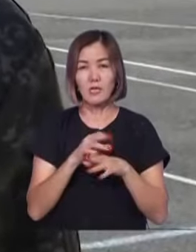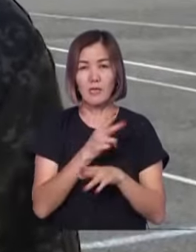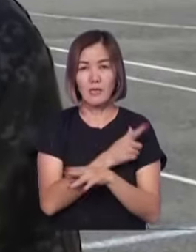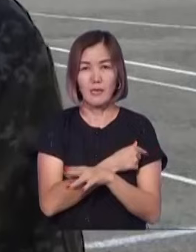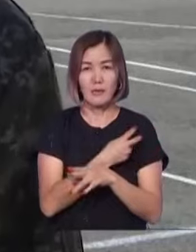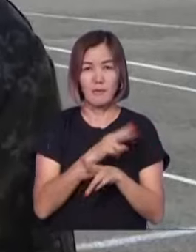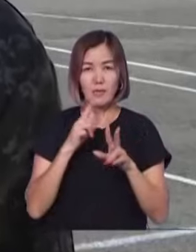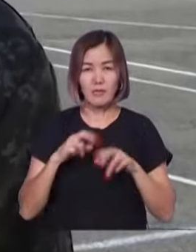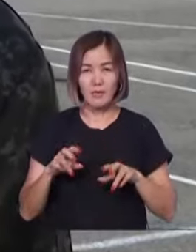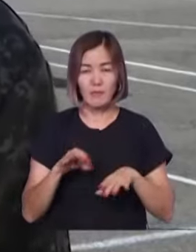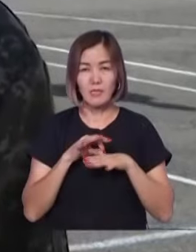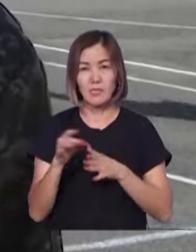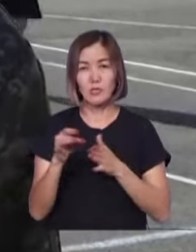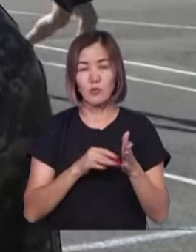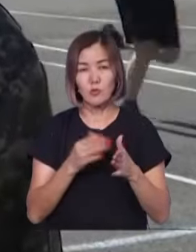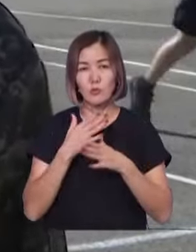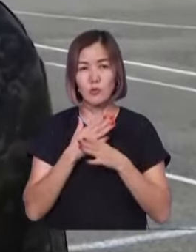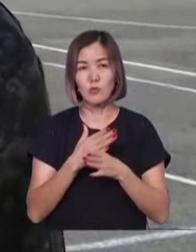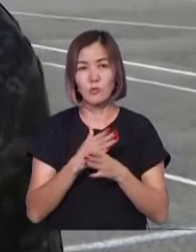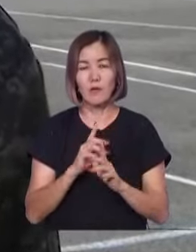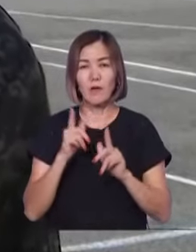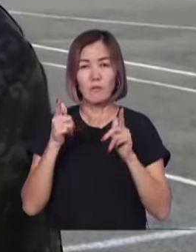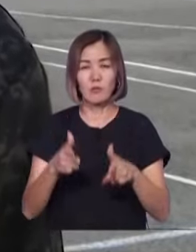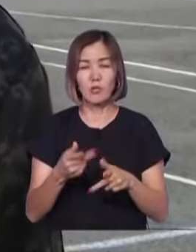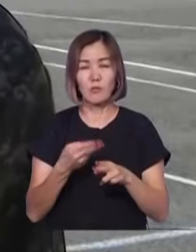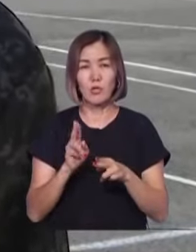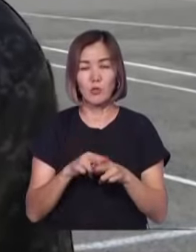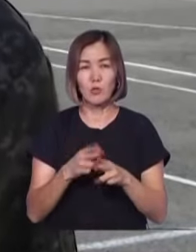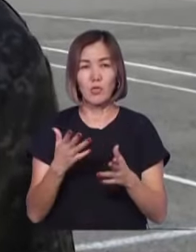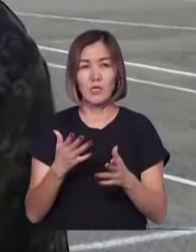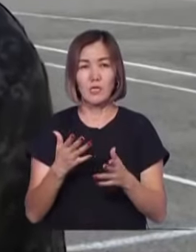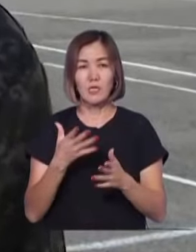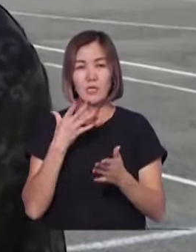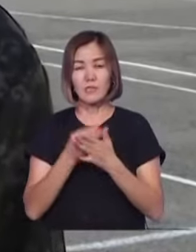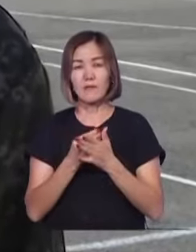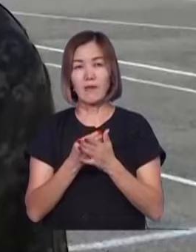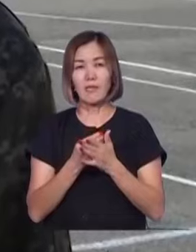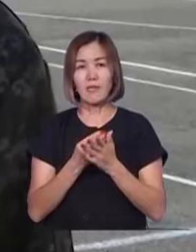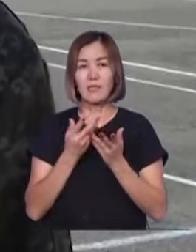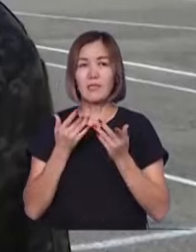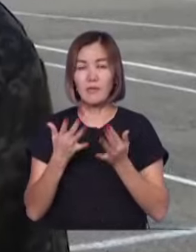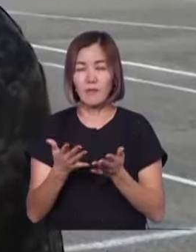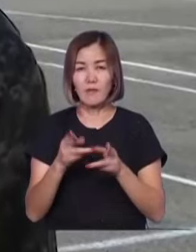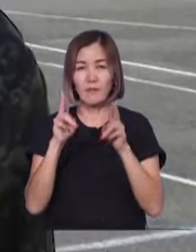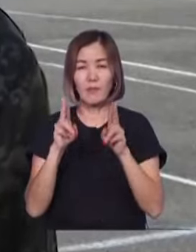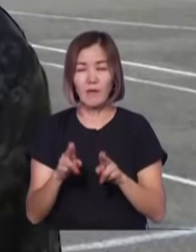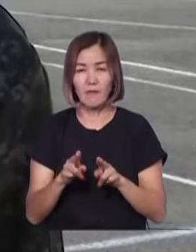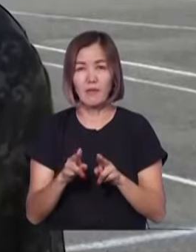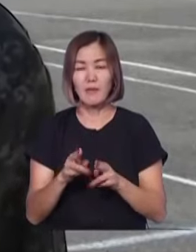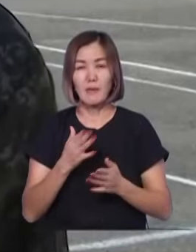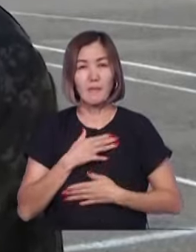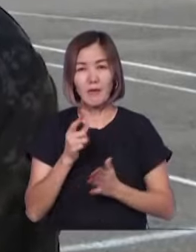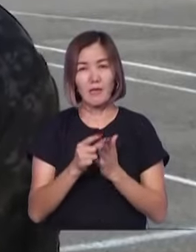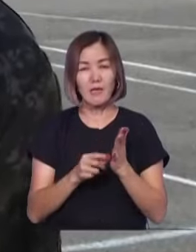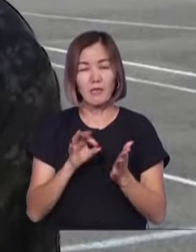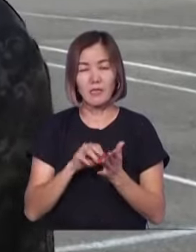у солдат срочной службы у абитуриентов которые пришли с войск у них есть свои определённые привилегии то есть мы не сдаём ЕНТ по